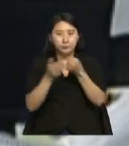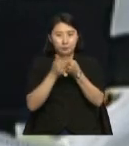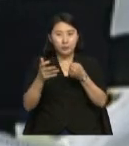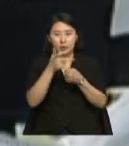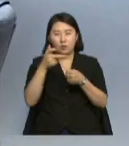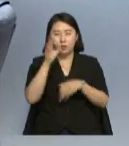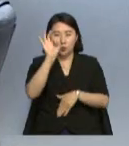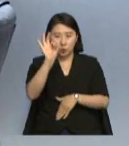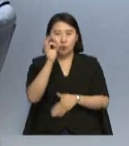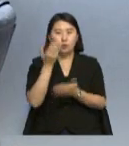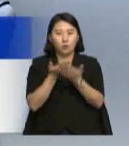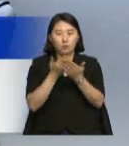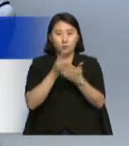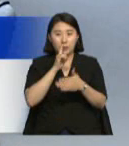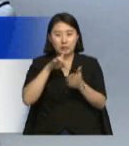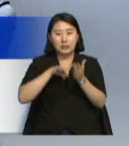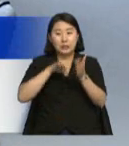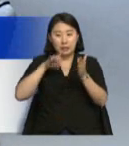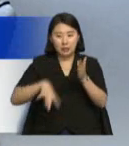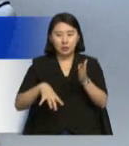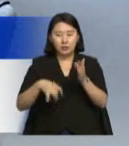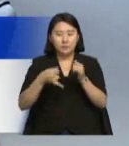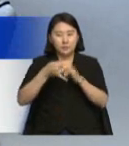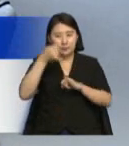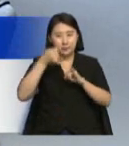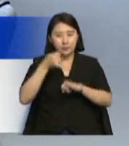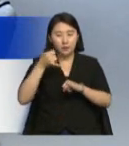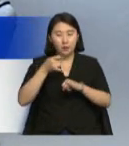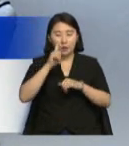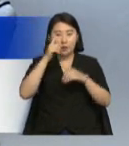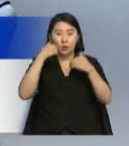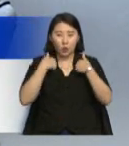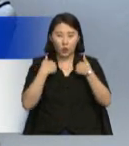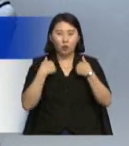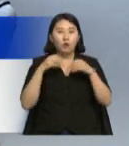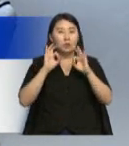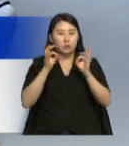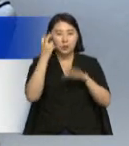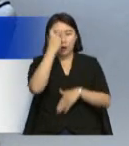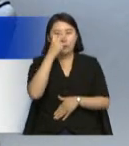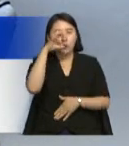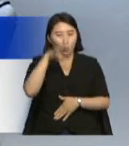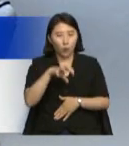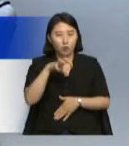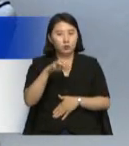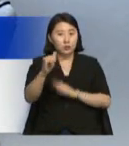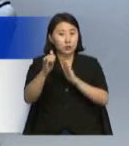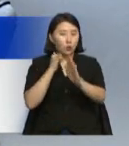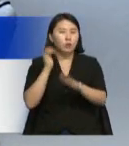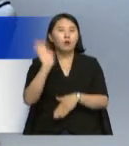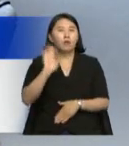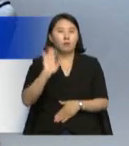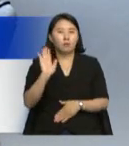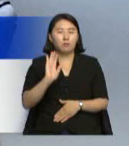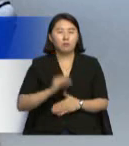겁니다. 요금 체납이라든지 세금 체납 같은 경우는 국세청이나 금감원에서 전화로 이제 고지를 하지